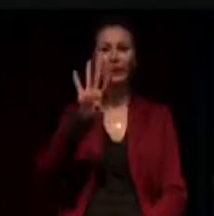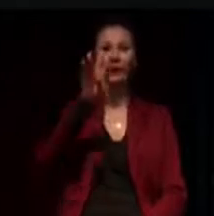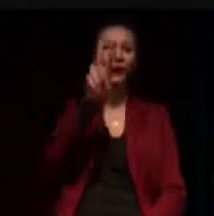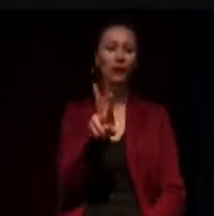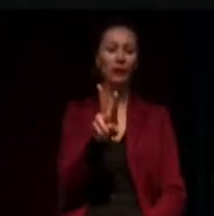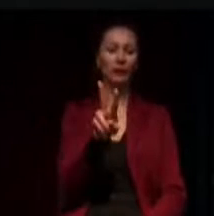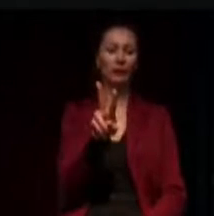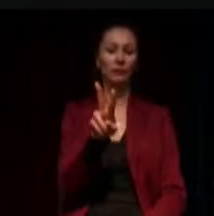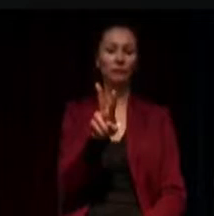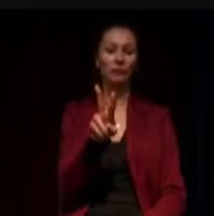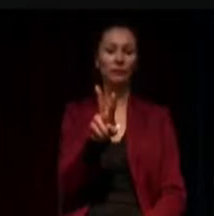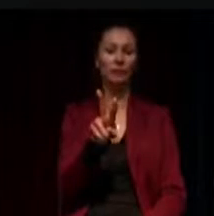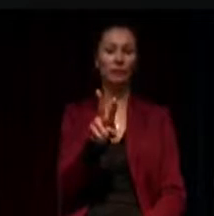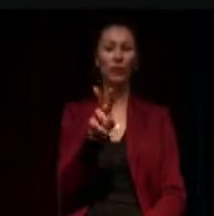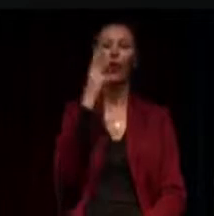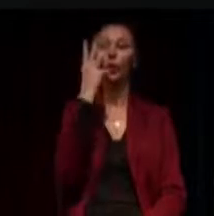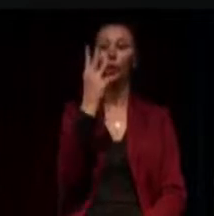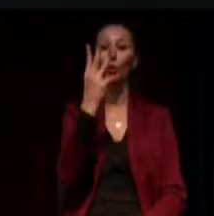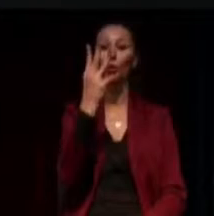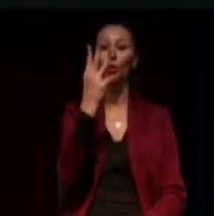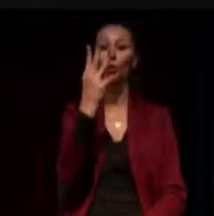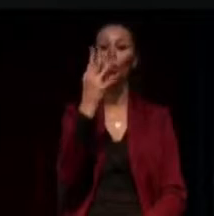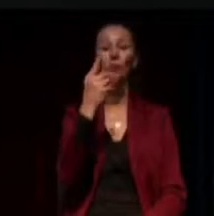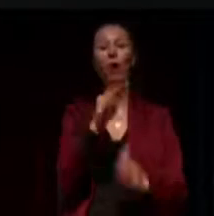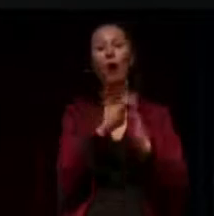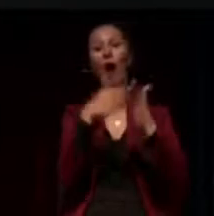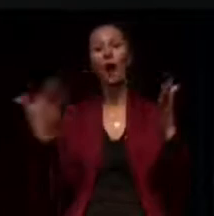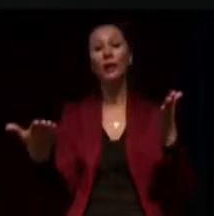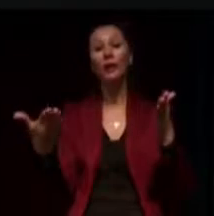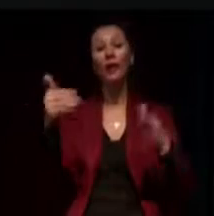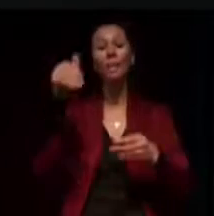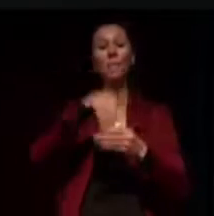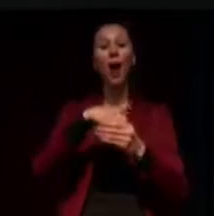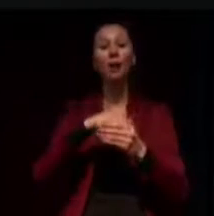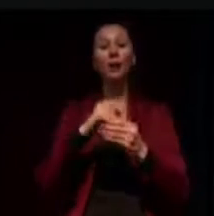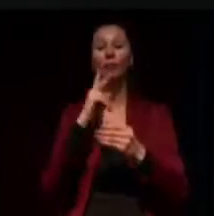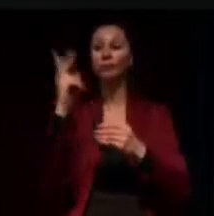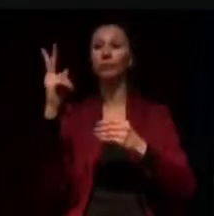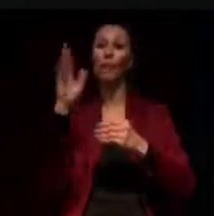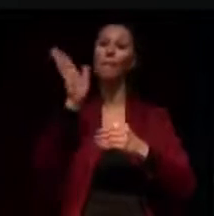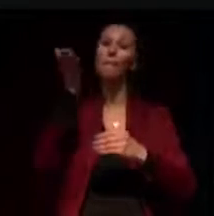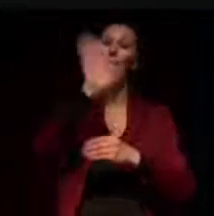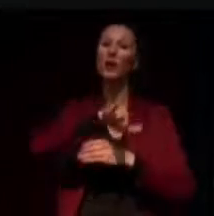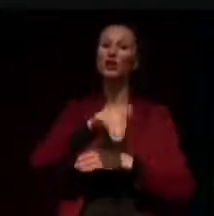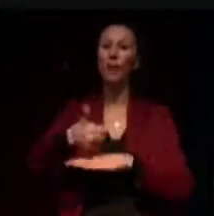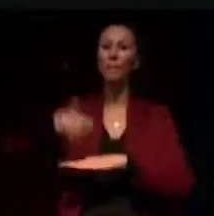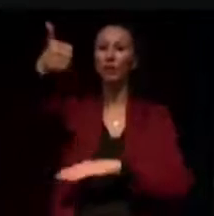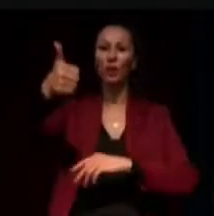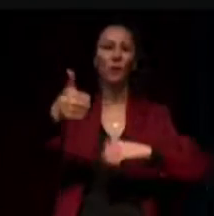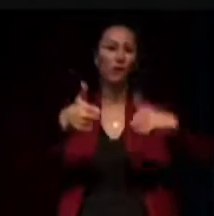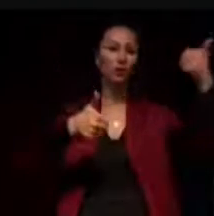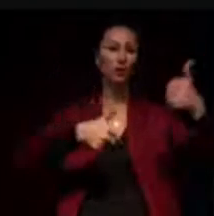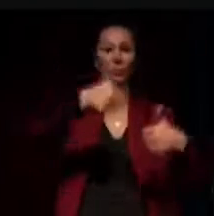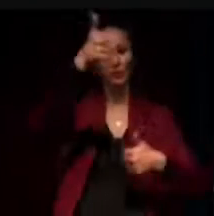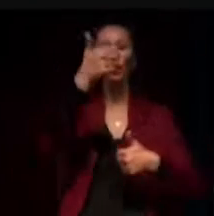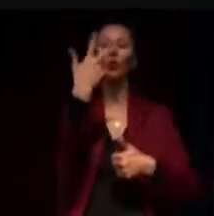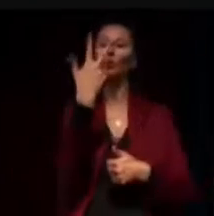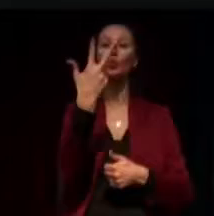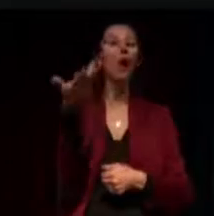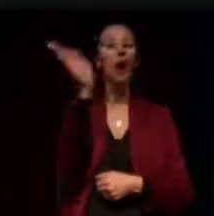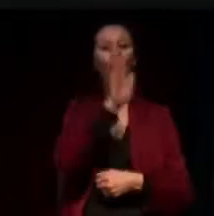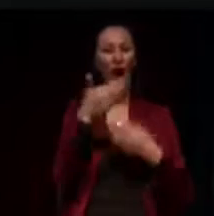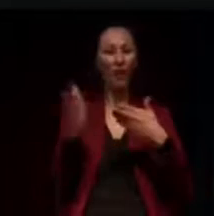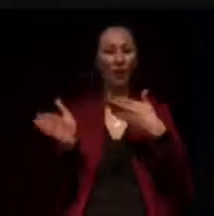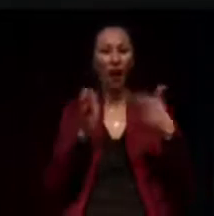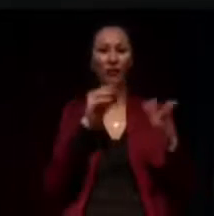42. 3 ayrı partinin yönettiği 3 ayrı şehirden örnek verdim sizlere.